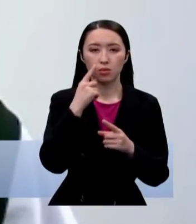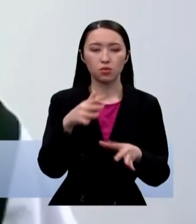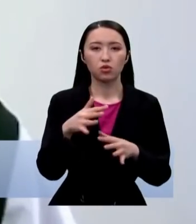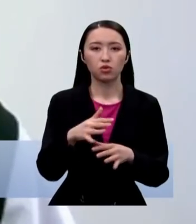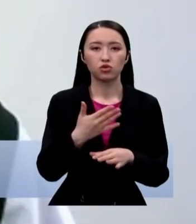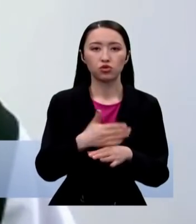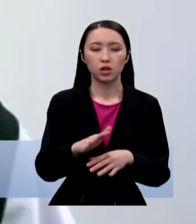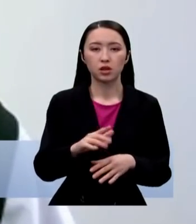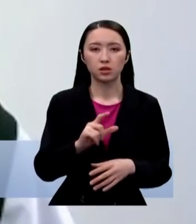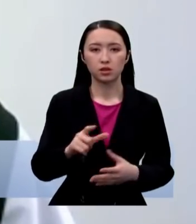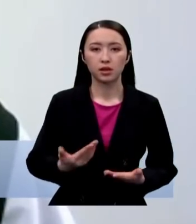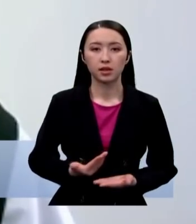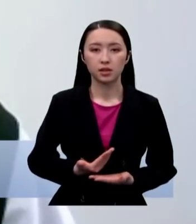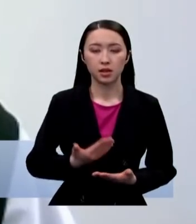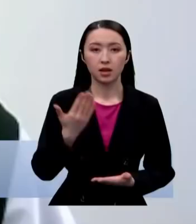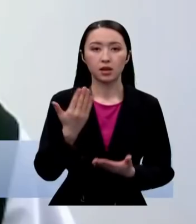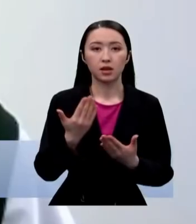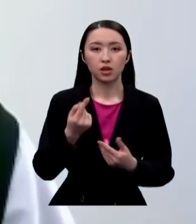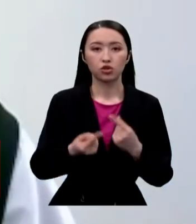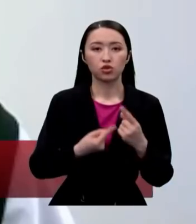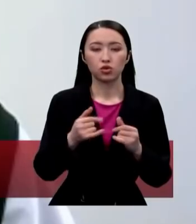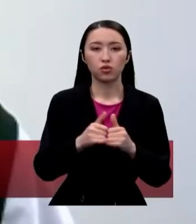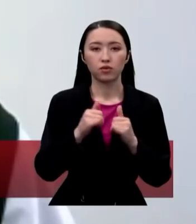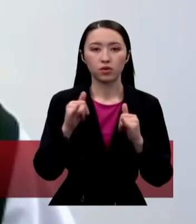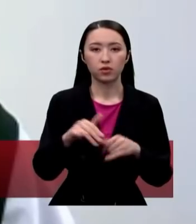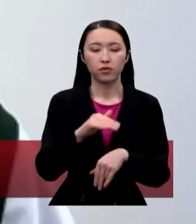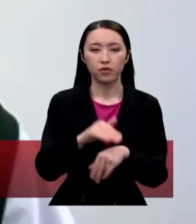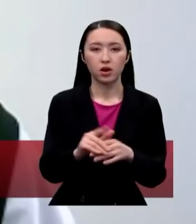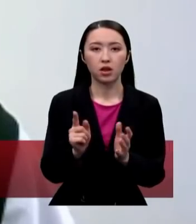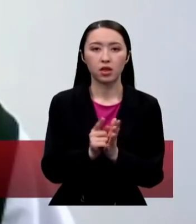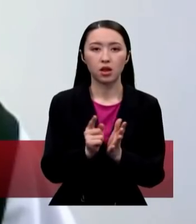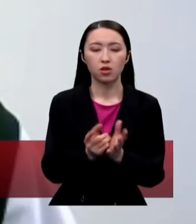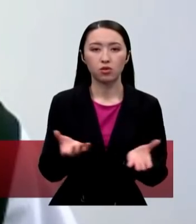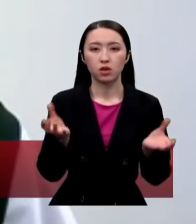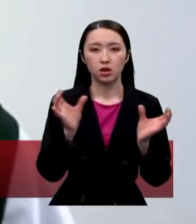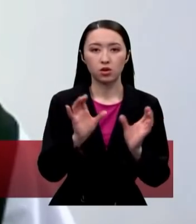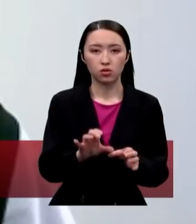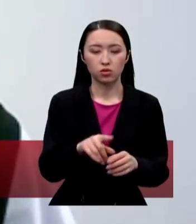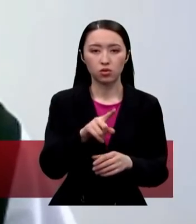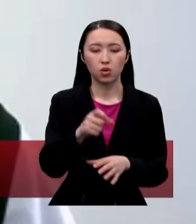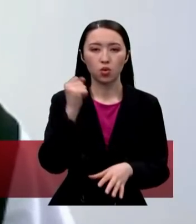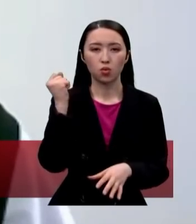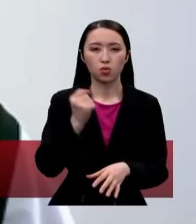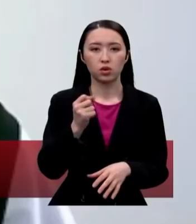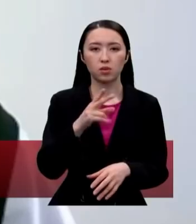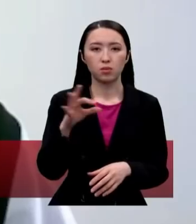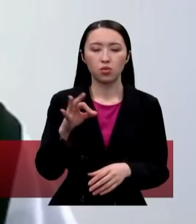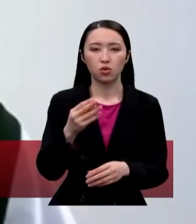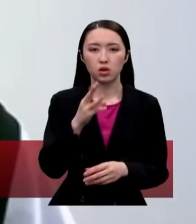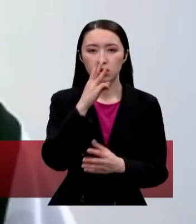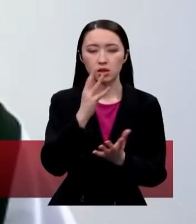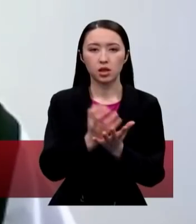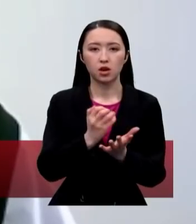Вот удар по ним, в том числе и через увеличение де-факто налоговой нагрузки, это удар по доходам населения. А